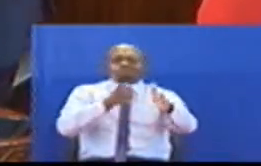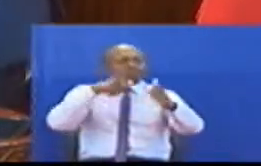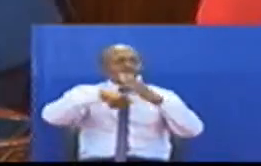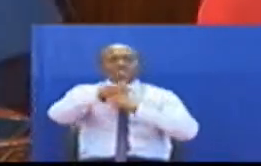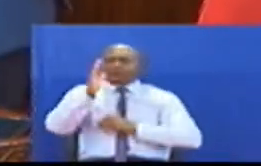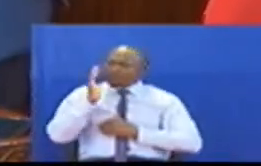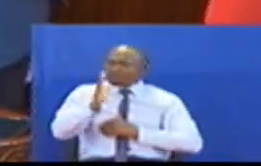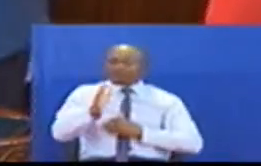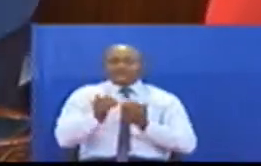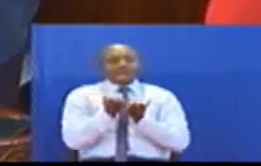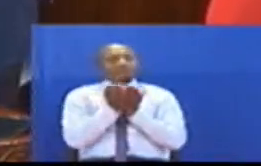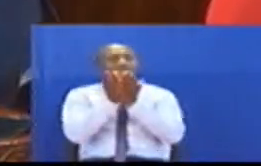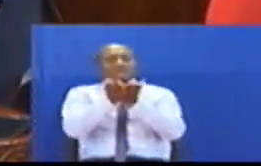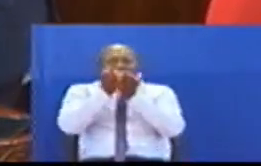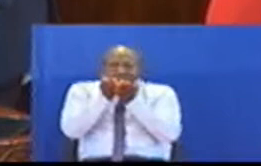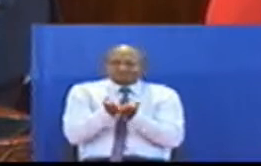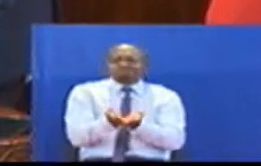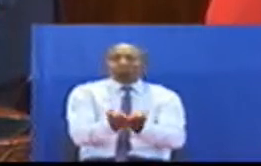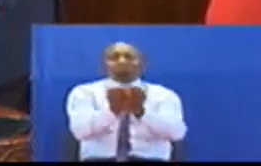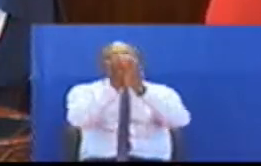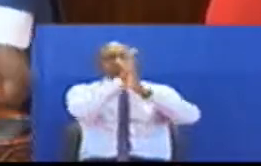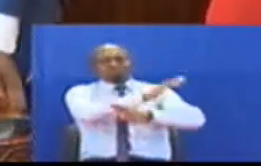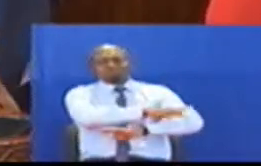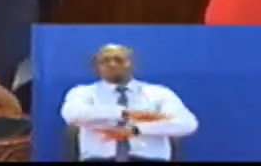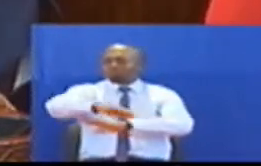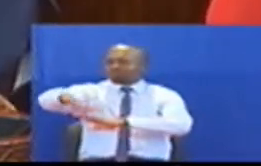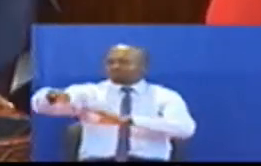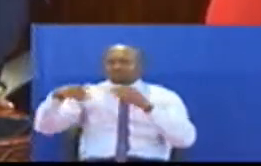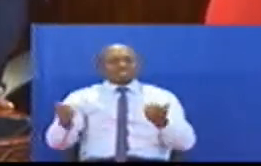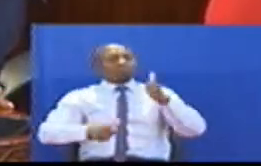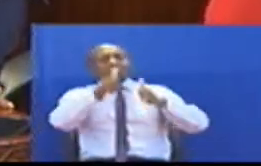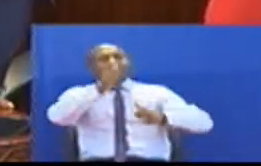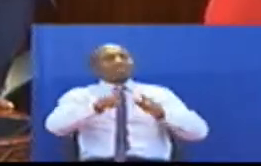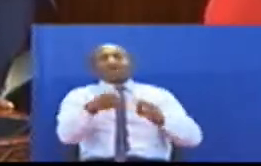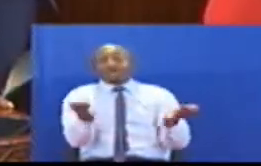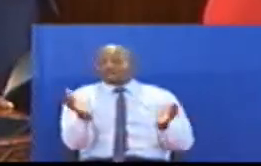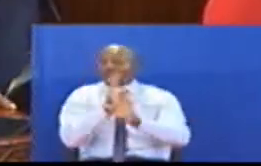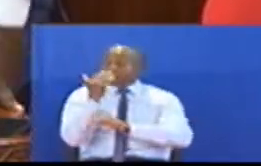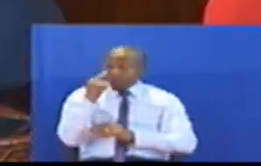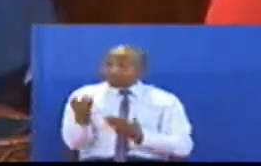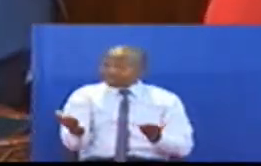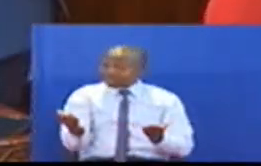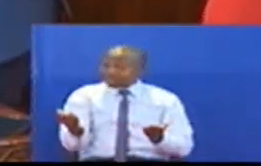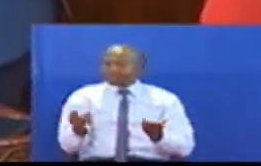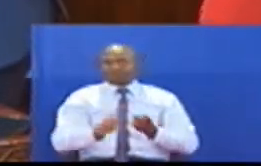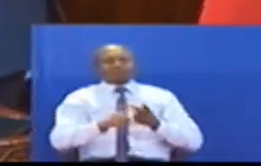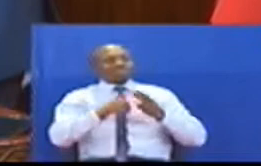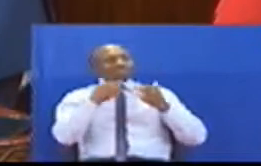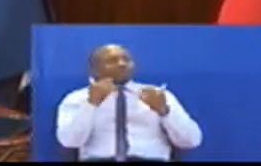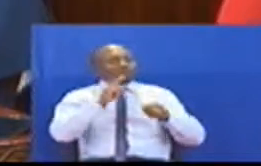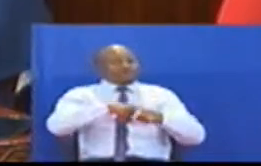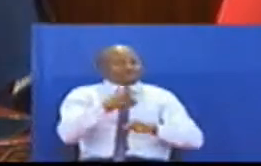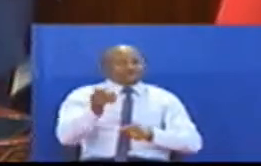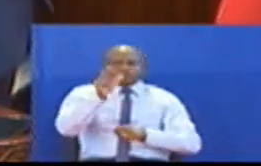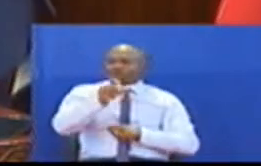kama ni meli iko kwenye chetezo inaingia tu baharini. Sasa hapa tunashindana na nani jamani? Hii hali mnayoiona hivi hamna kitu. Na nataka niwaambie, wakati mwingine watu